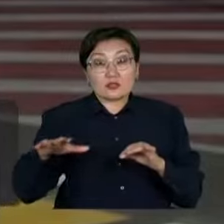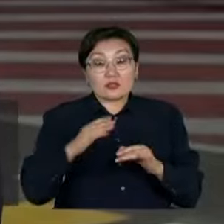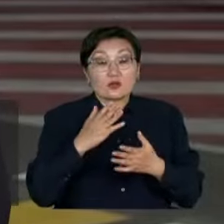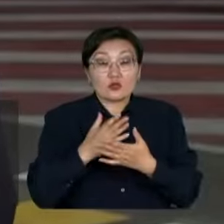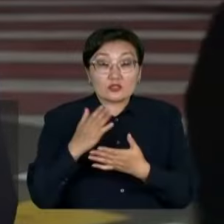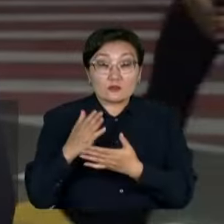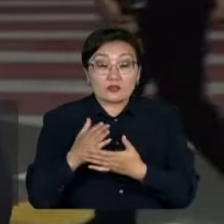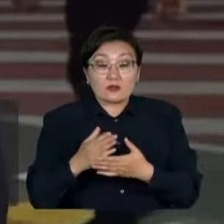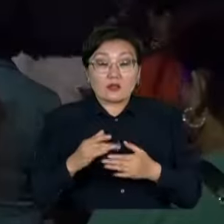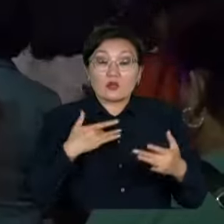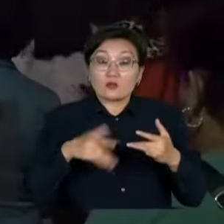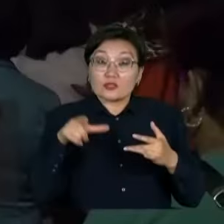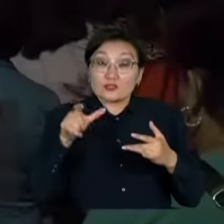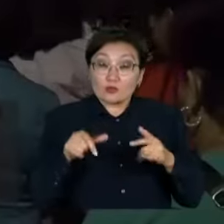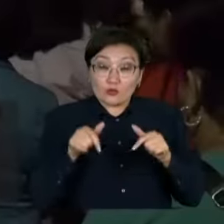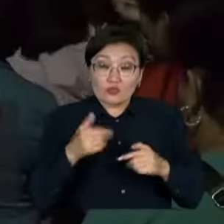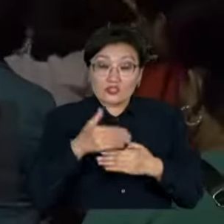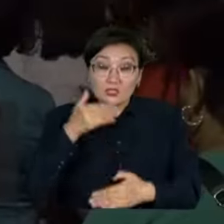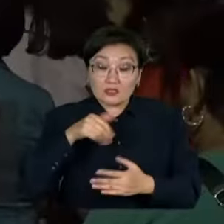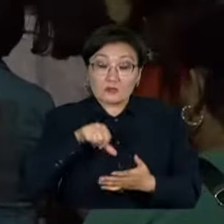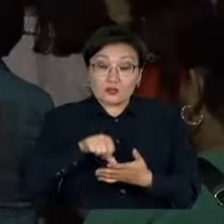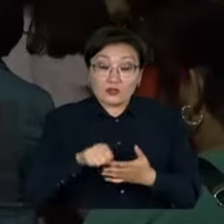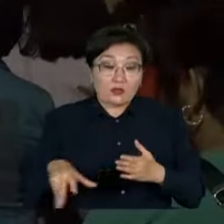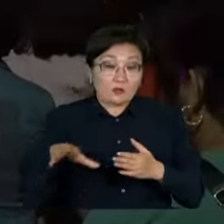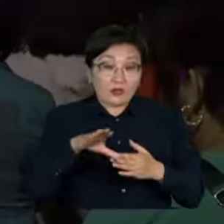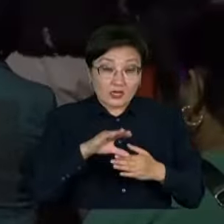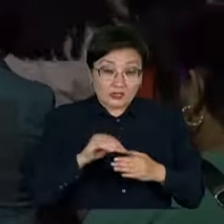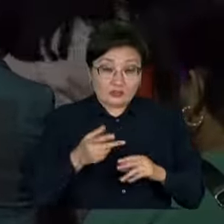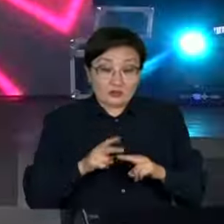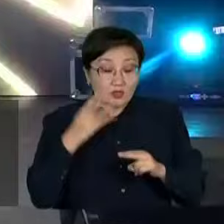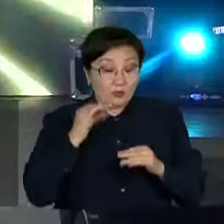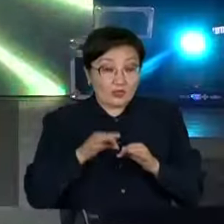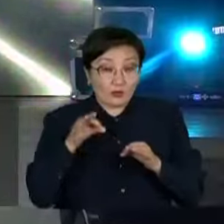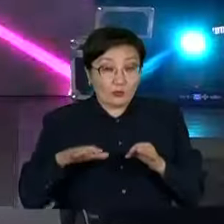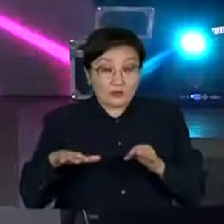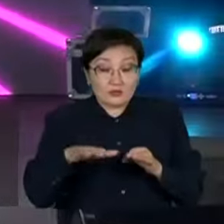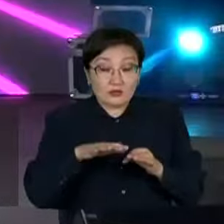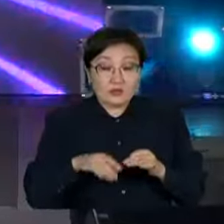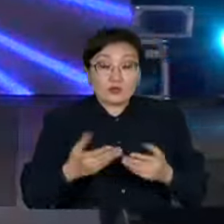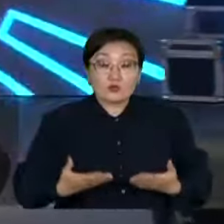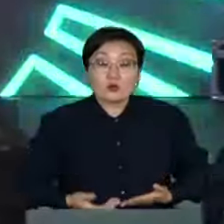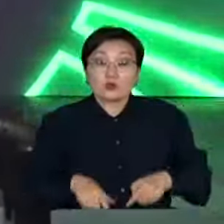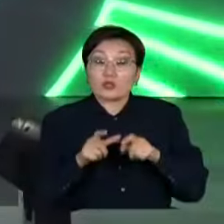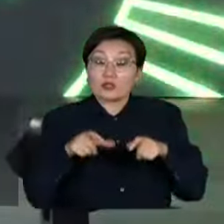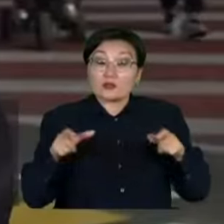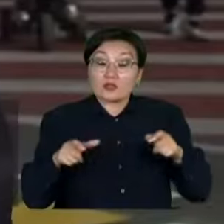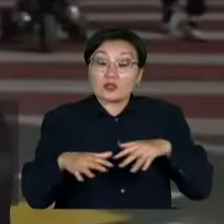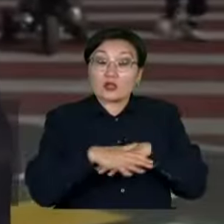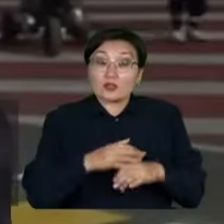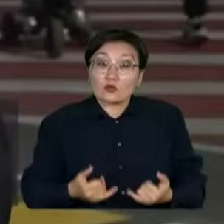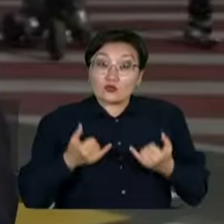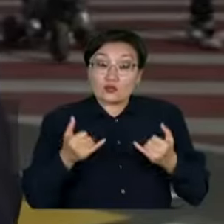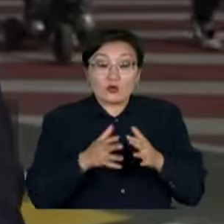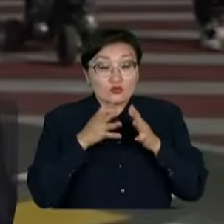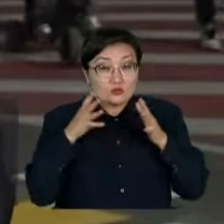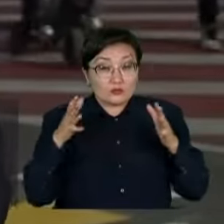орналасқан өнерпаздарымыз да осы сахнада өнер көрсетті. Барлығы осы Алматы облысының тұрғындарынан халқы үшін